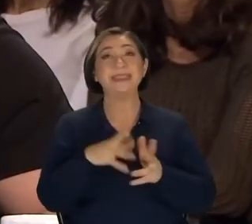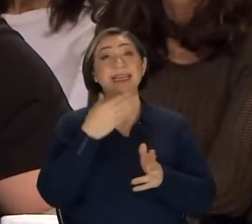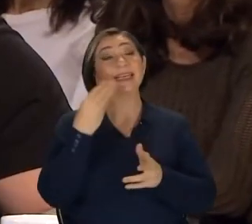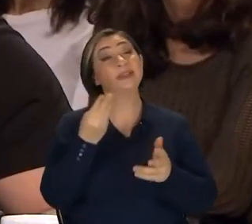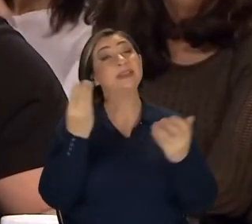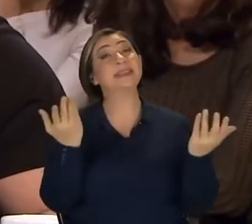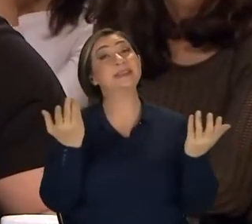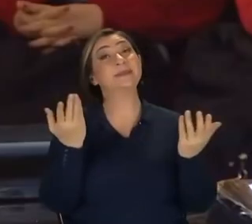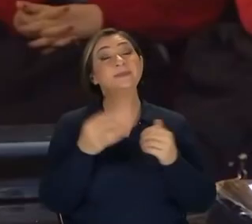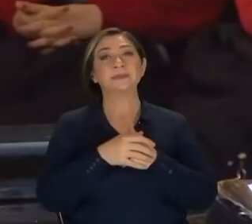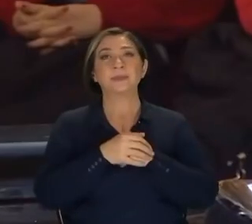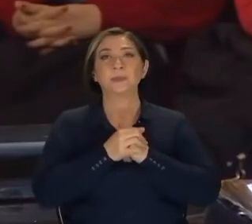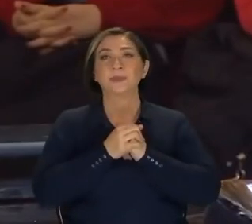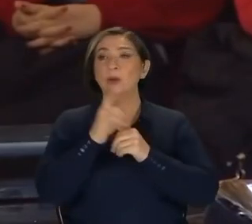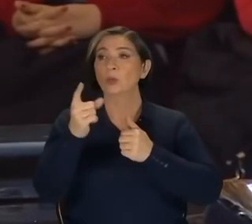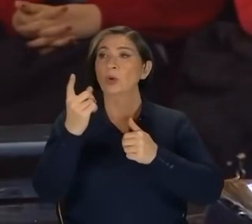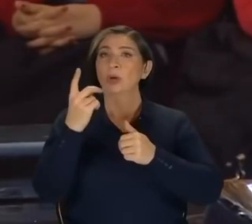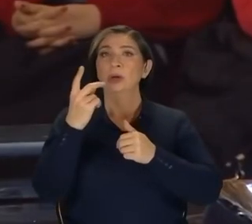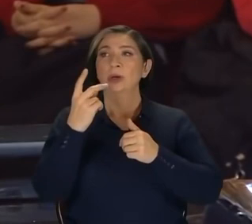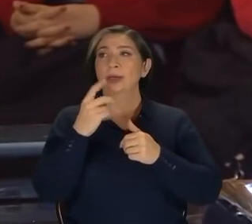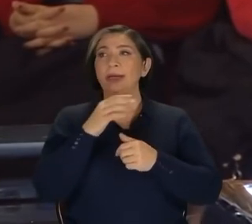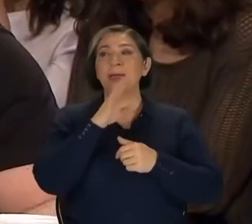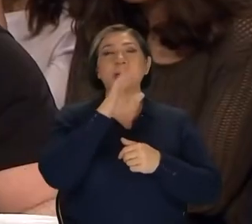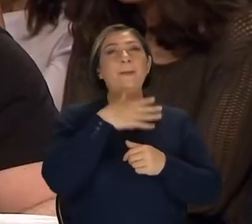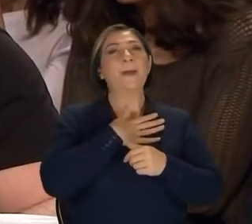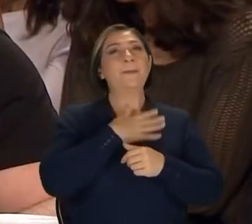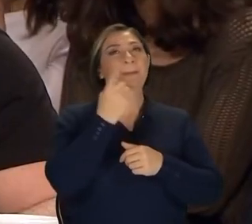Gençlik işte. Bu gösteri ne olacak? Ben bir keresinde